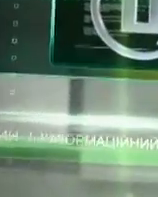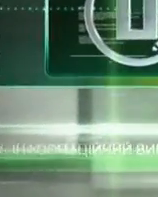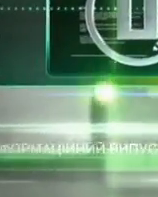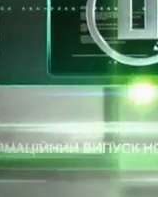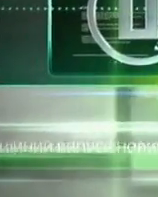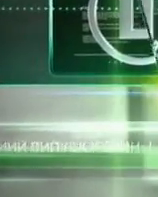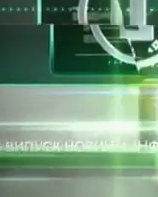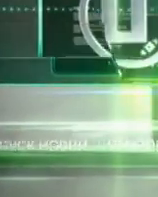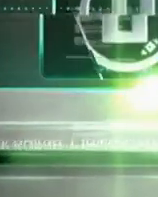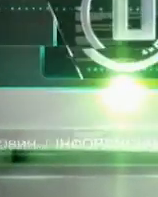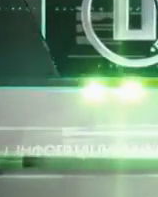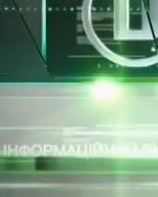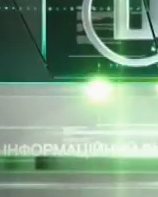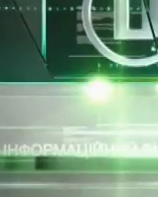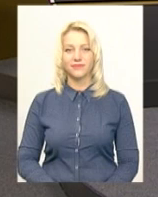Музика